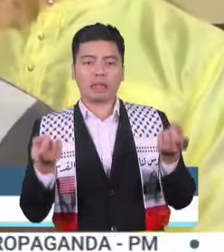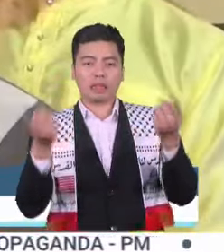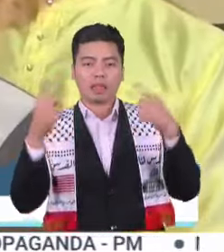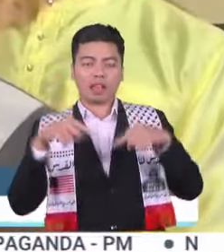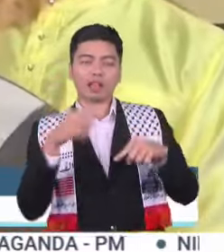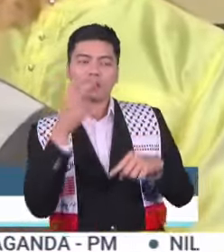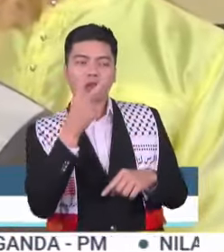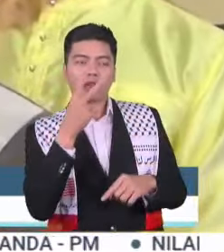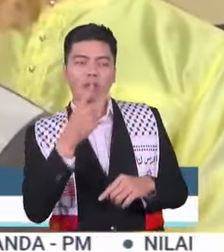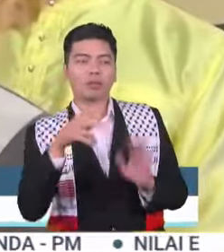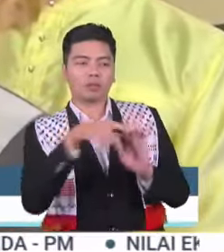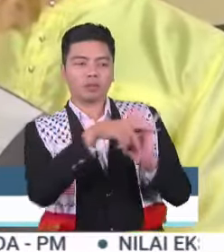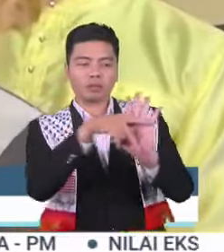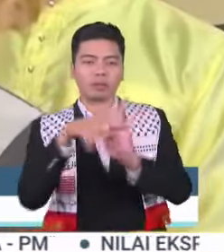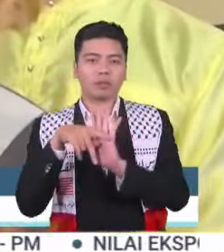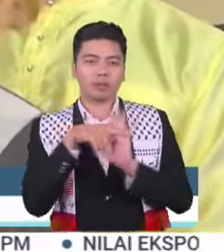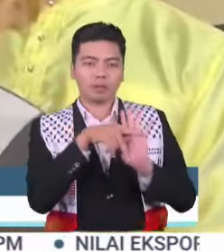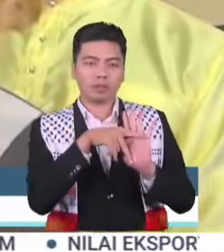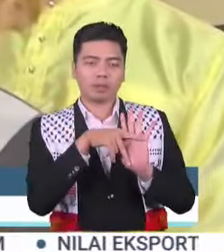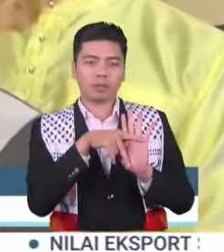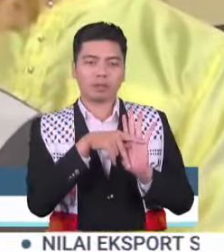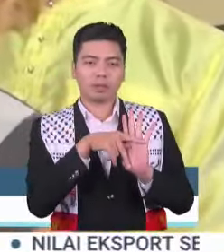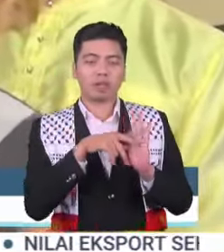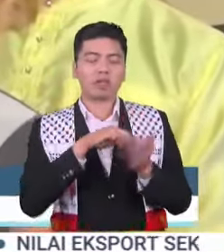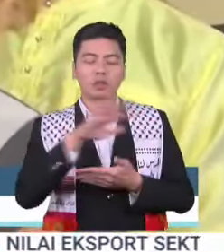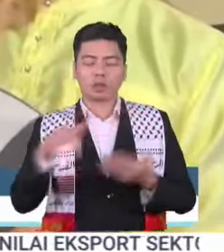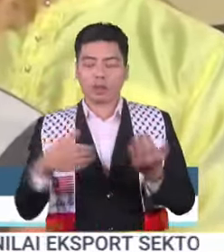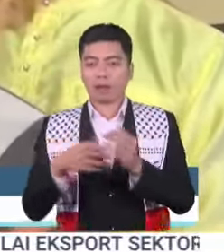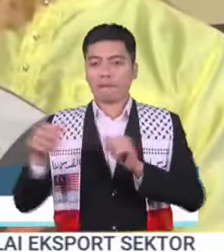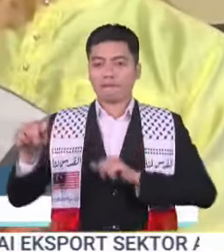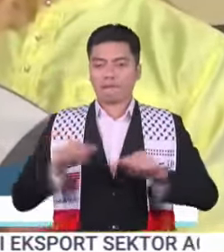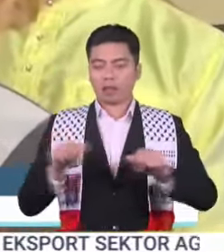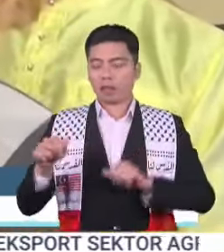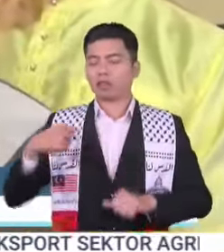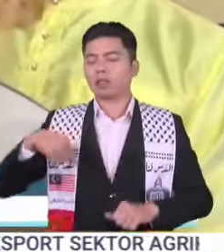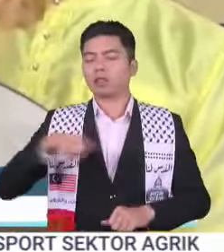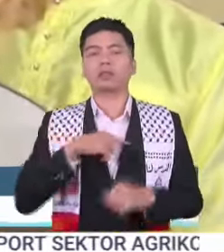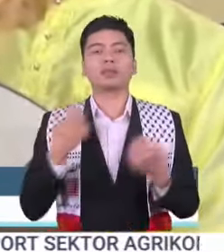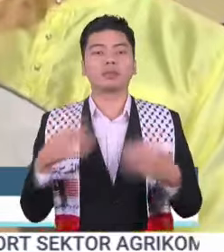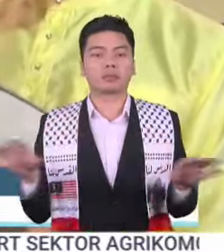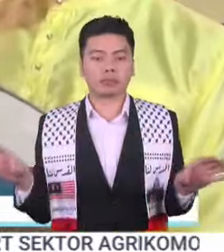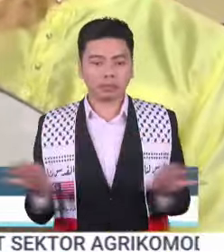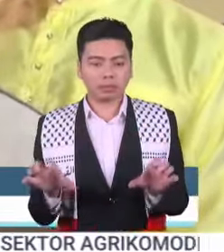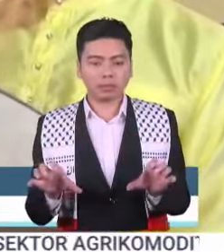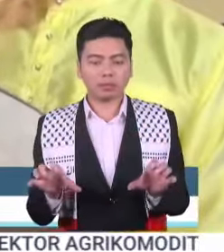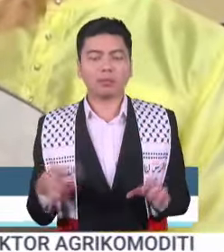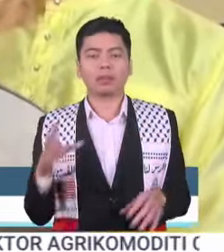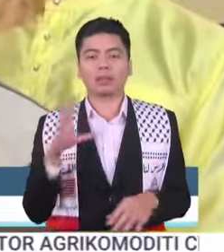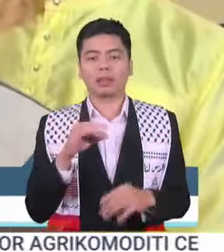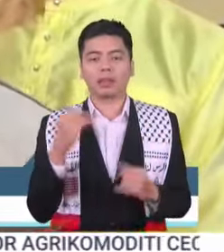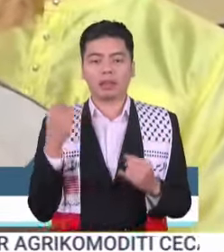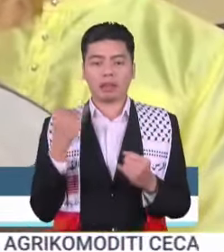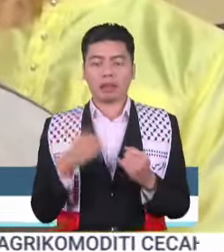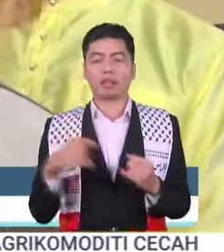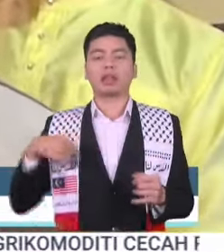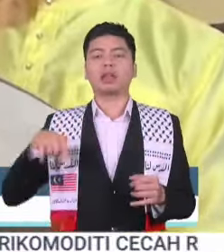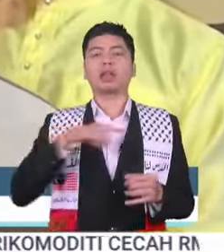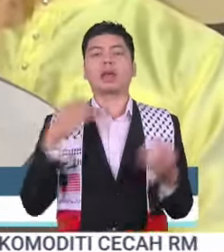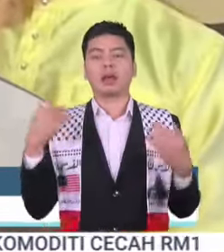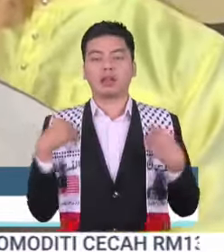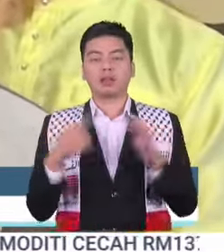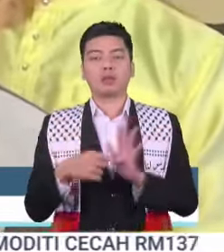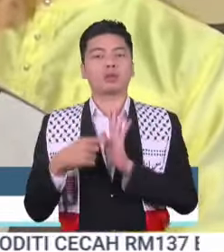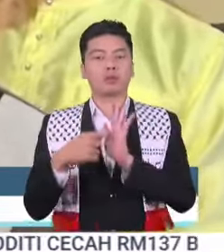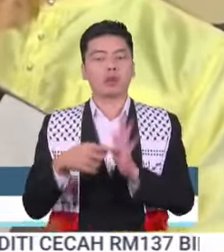booth kami untuk datang ke melihat ke segala aktiviti-aktiviti yang telah kami sediakan. Dan juga akhir sekali, kami menyediakan persembahan penari-penari